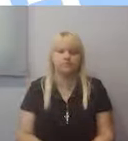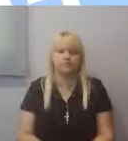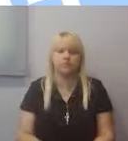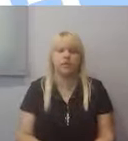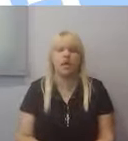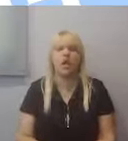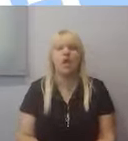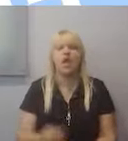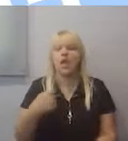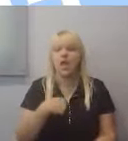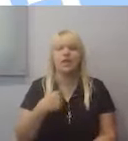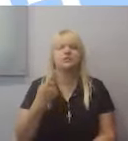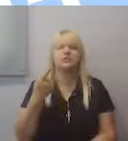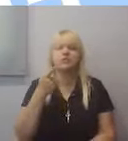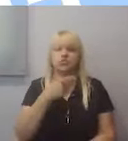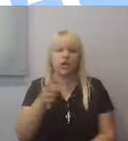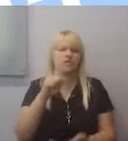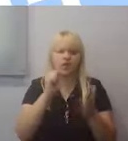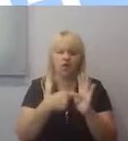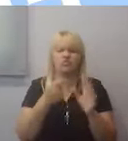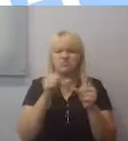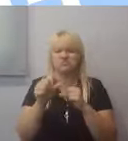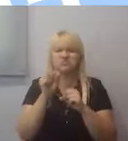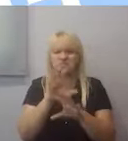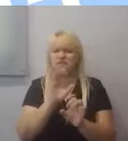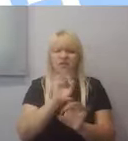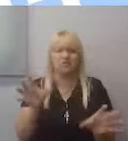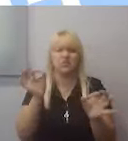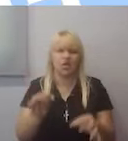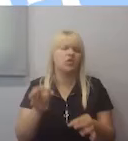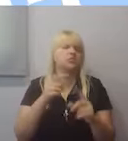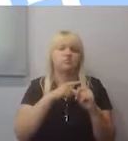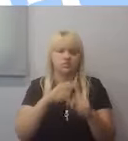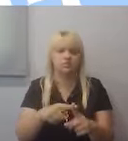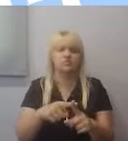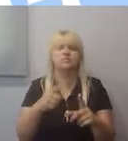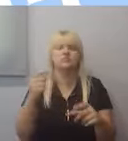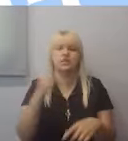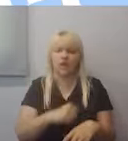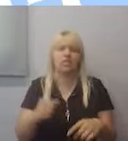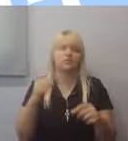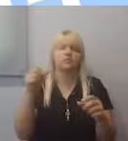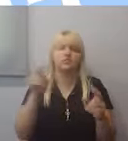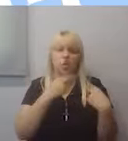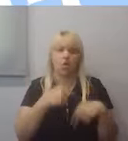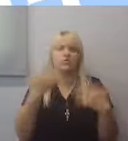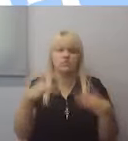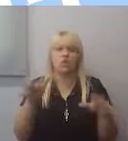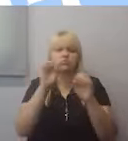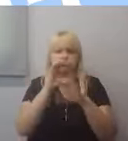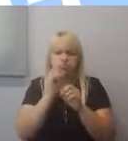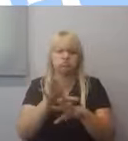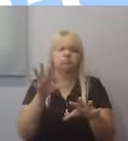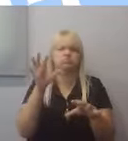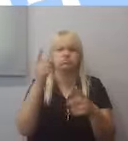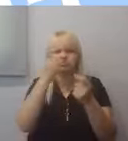neieslšu šajā jautājumā jo tieši kolēģi jau no valsts ugundsdzēsības glābšanas dienesta to ļoti labi aprakstīja pastāstīja par apziņošanu ka